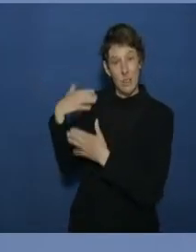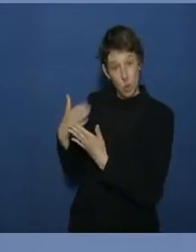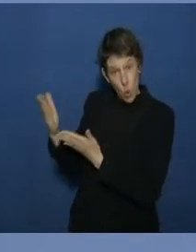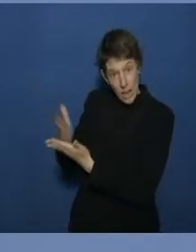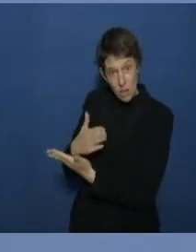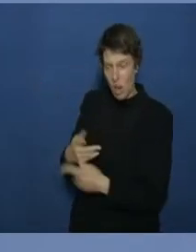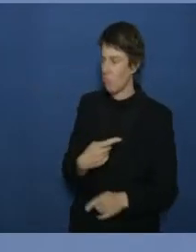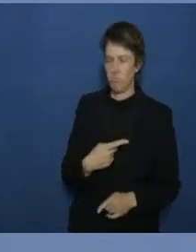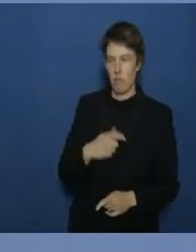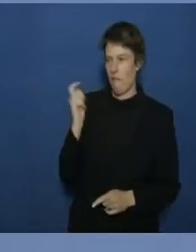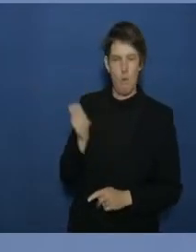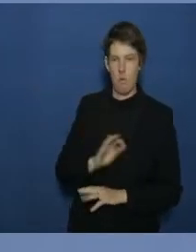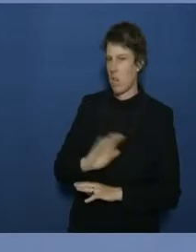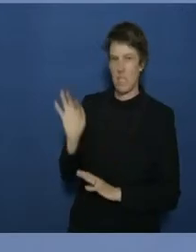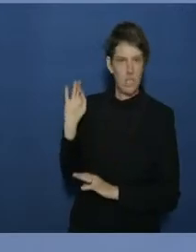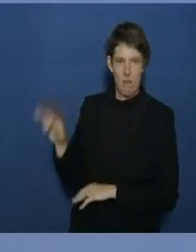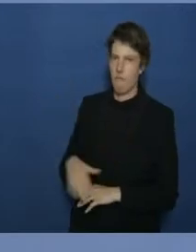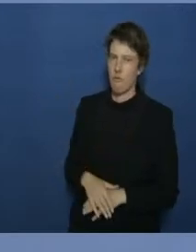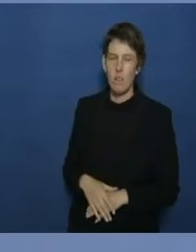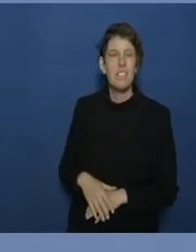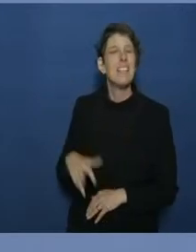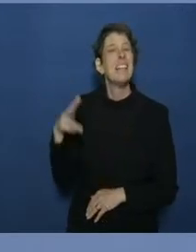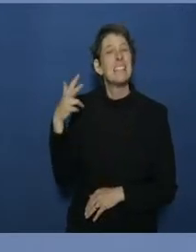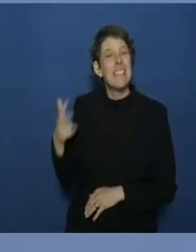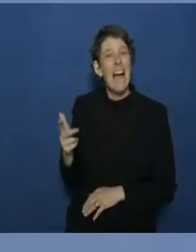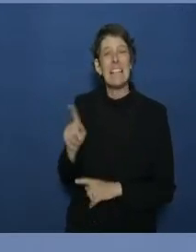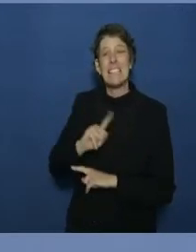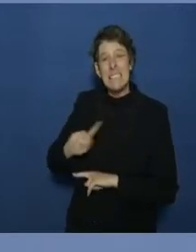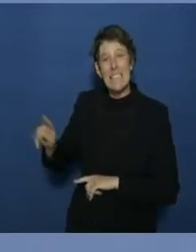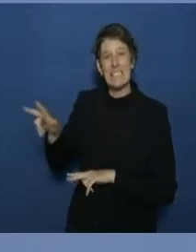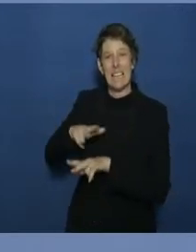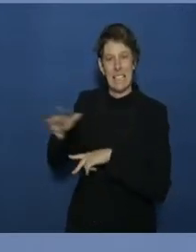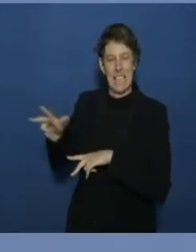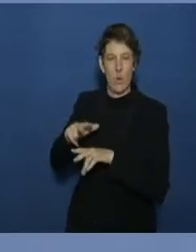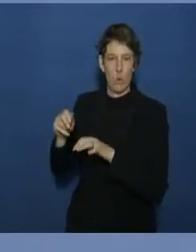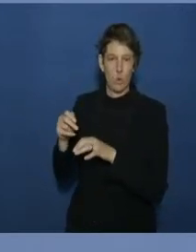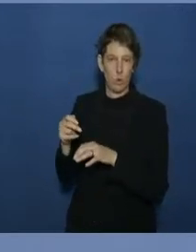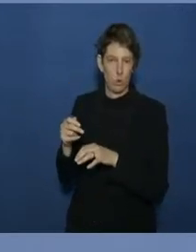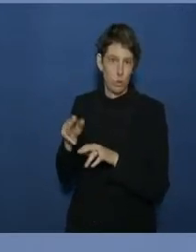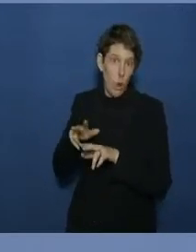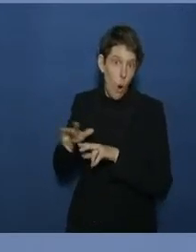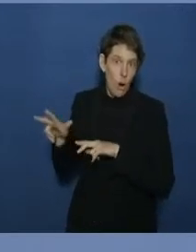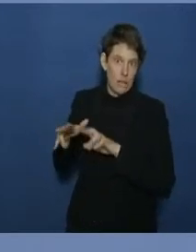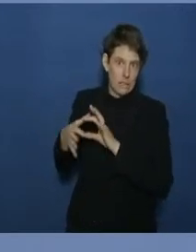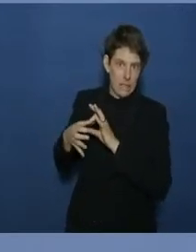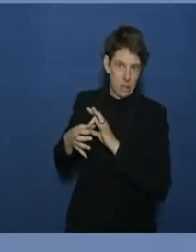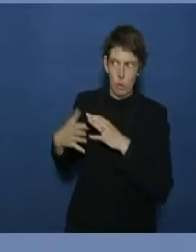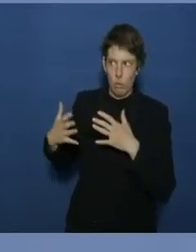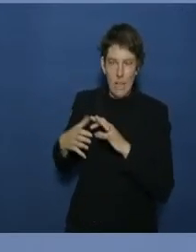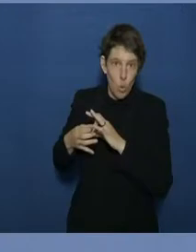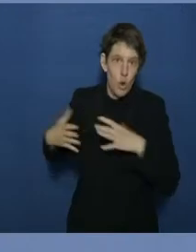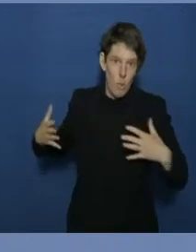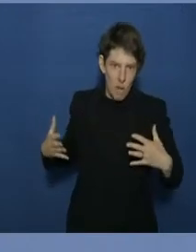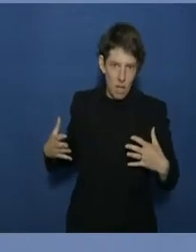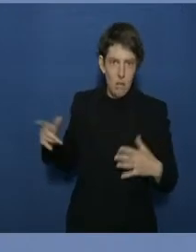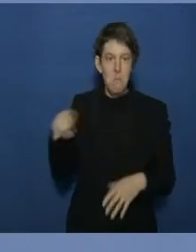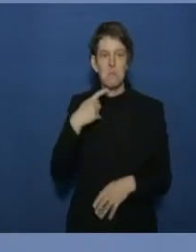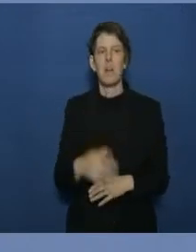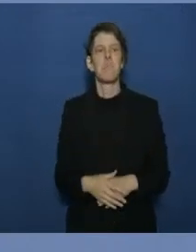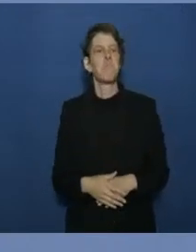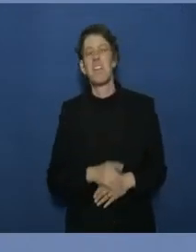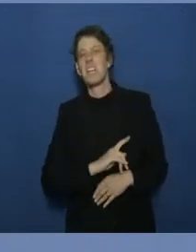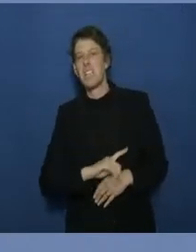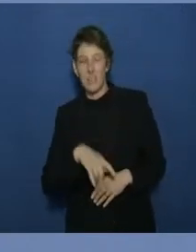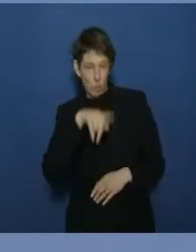3 zivilgesellschaftstätige Nichtregierungsorganisationen aus Deutschland als sogenannte unerwünschte